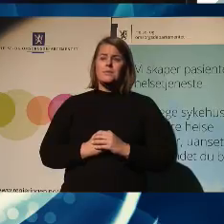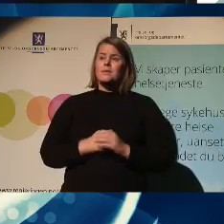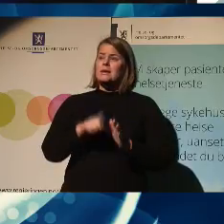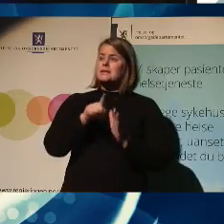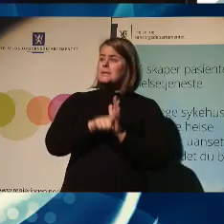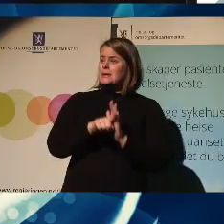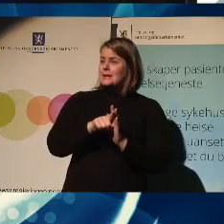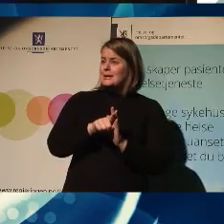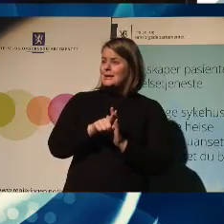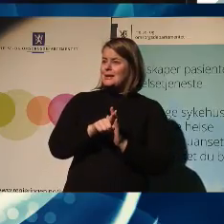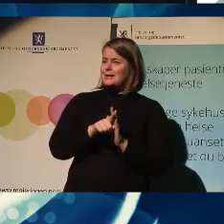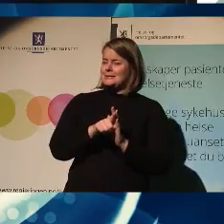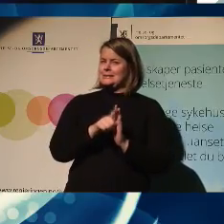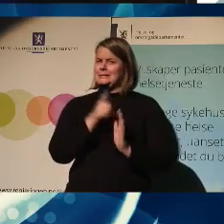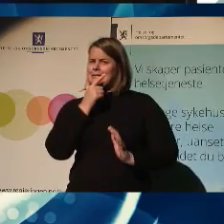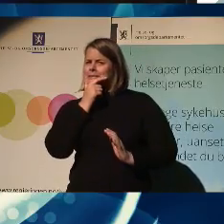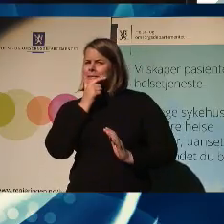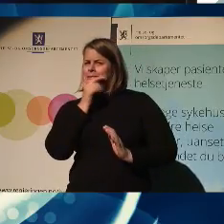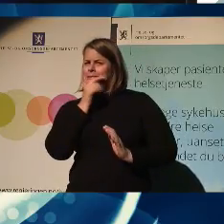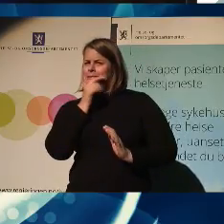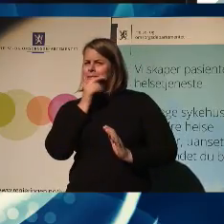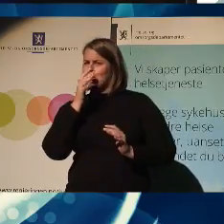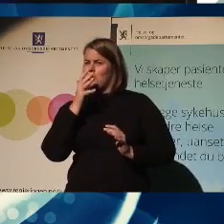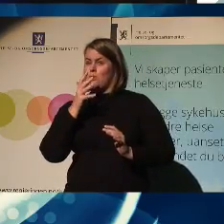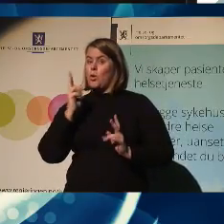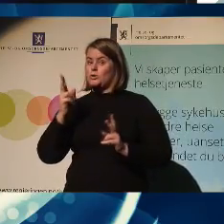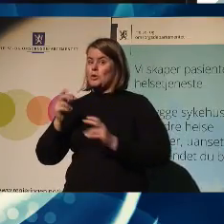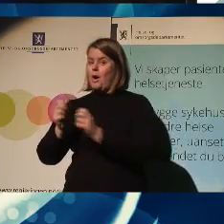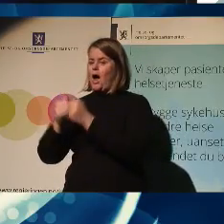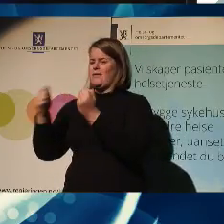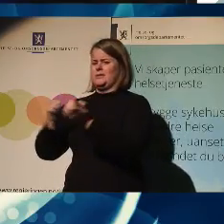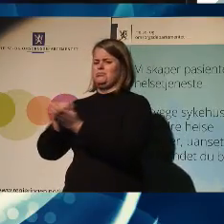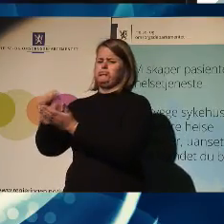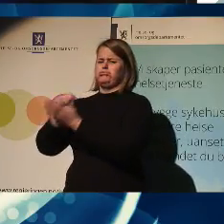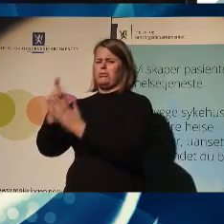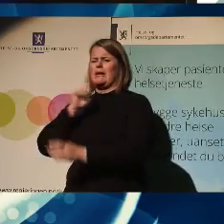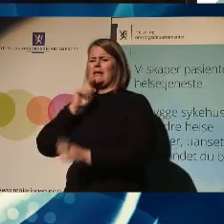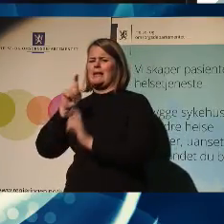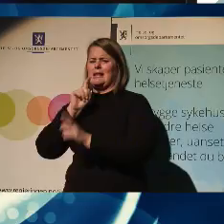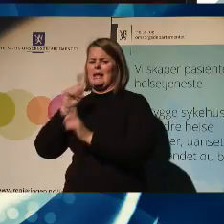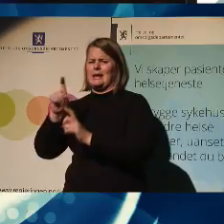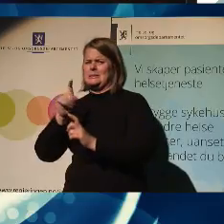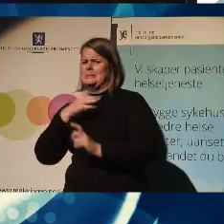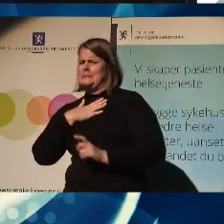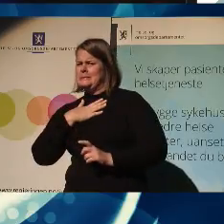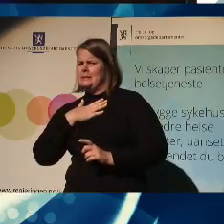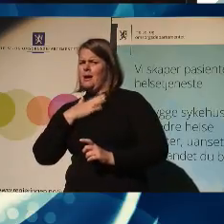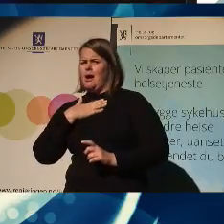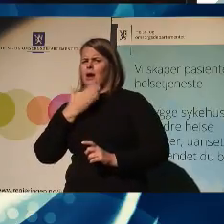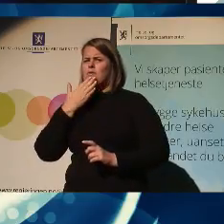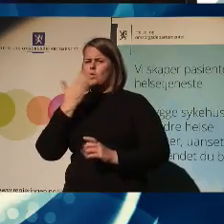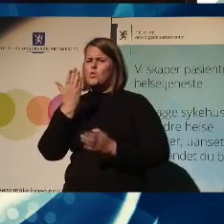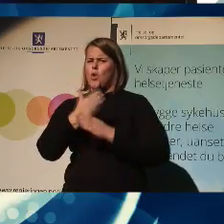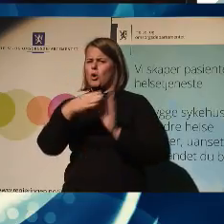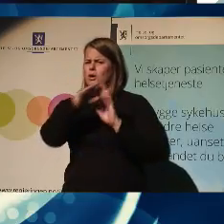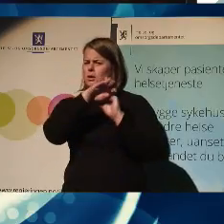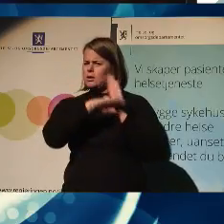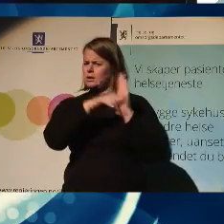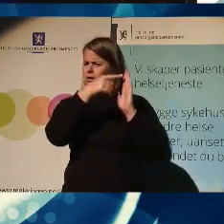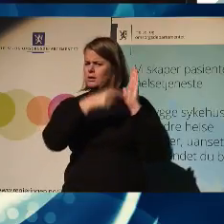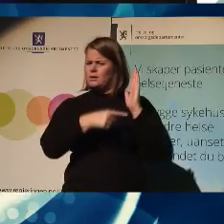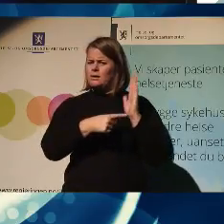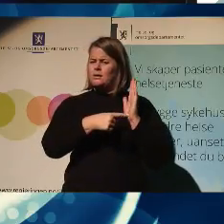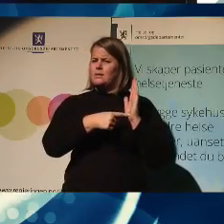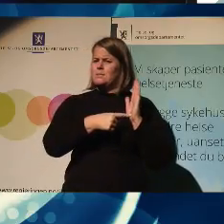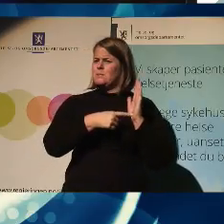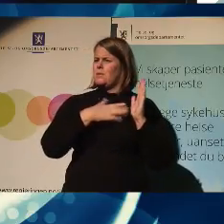Samtidig så ble det også lurt på da, og det ble kritisert i avisene, har vi gode nok policy? Har vi i det hele